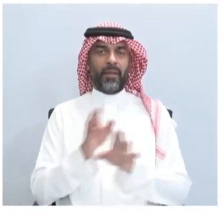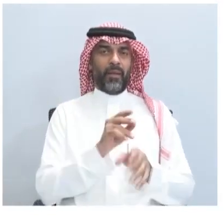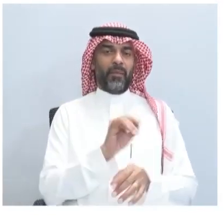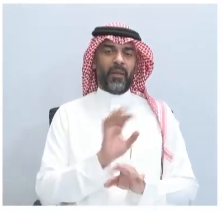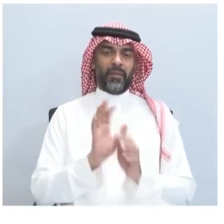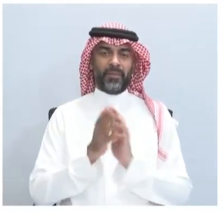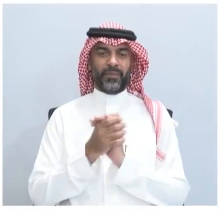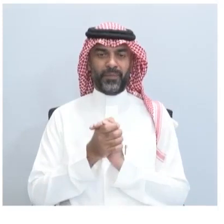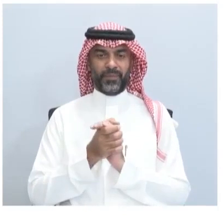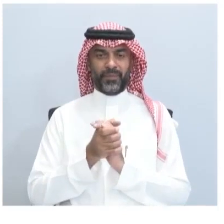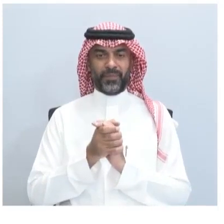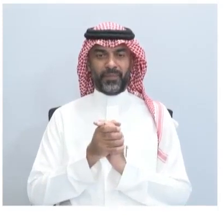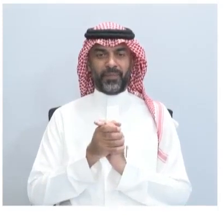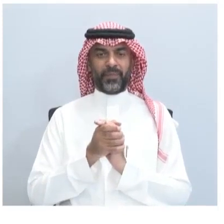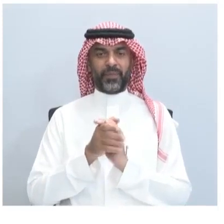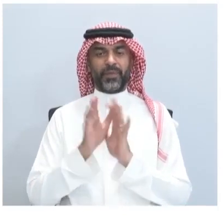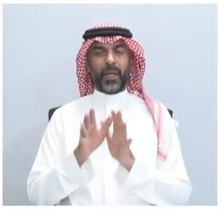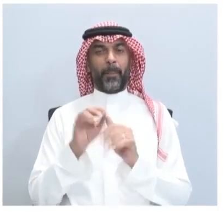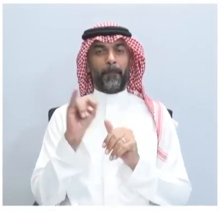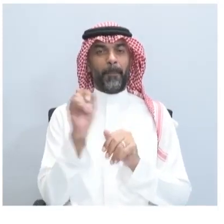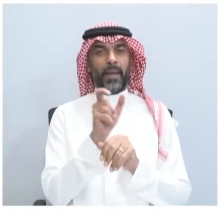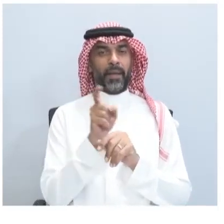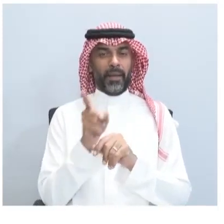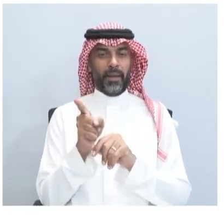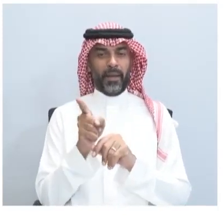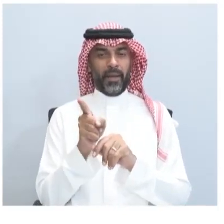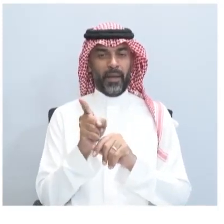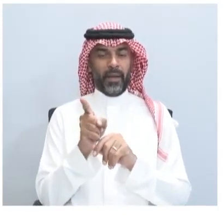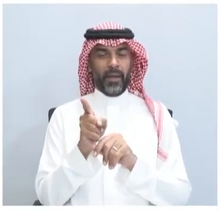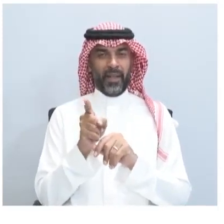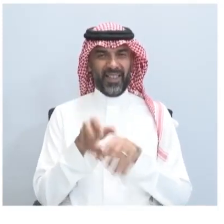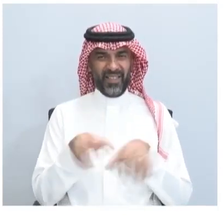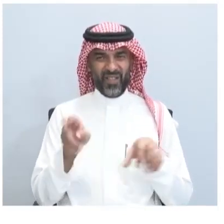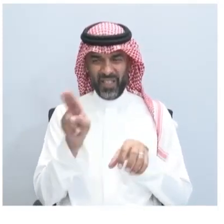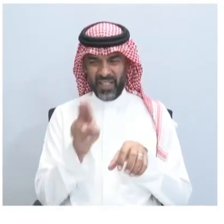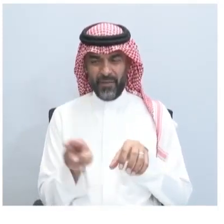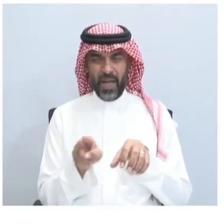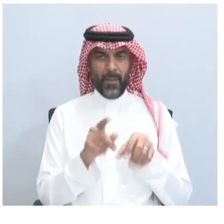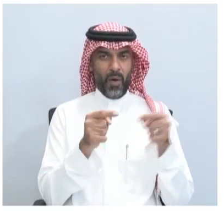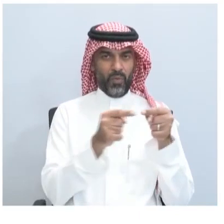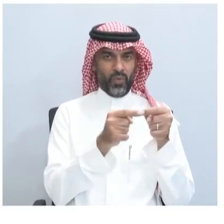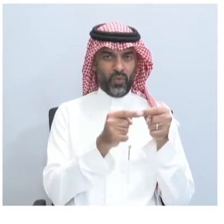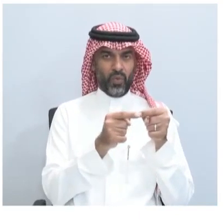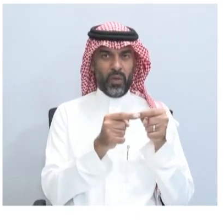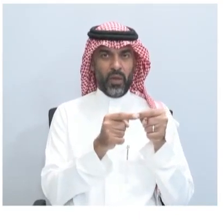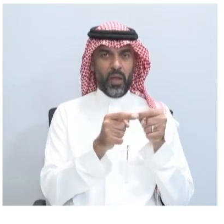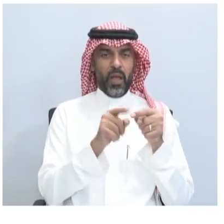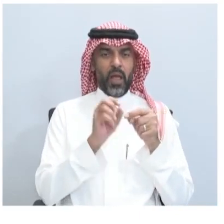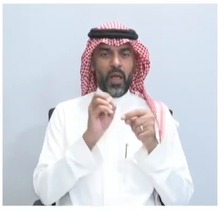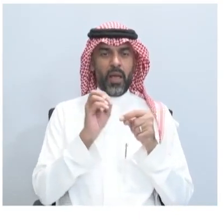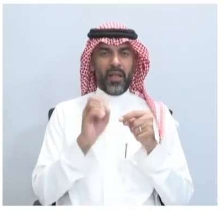ما الذي يحصل اذا وصلنا من الموصوله او الاستفهاميه لا فرق بينهما في